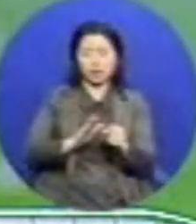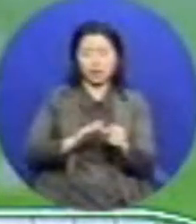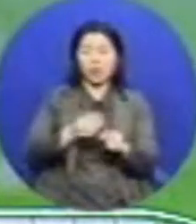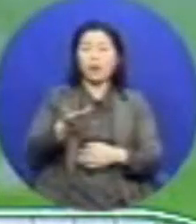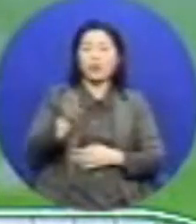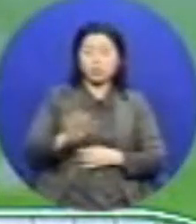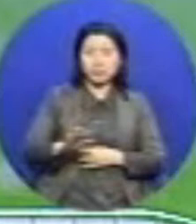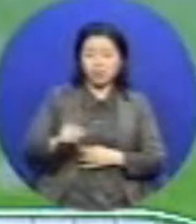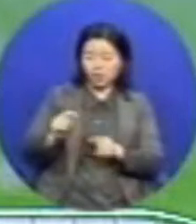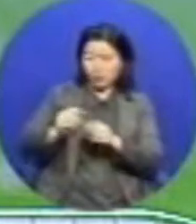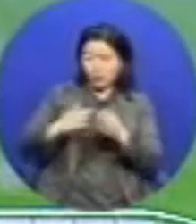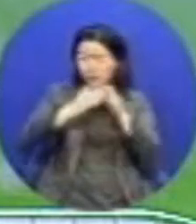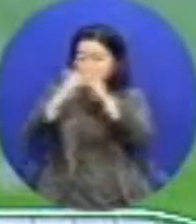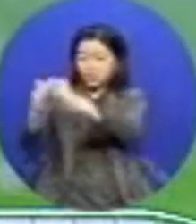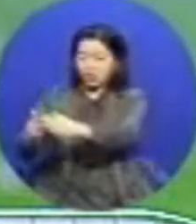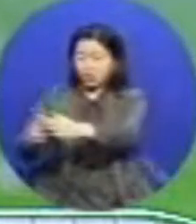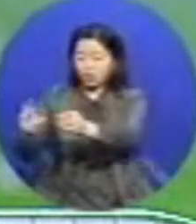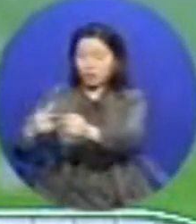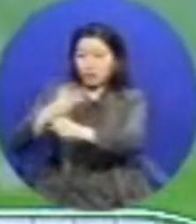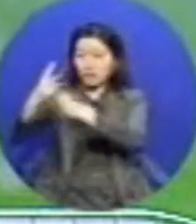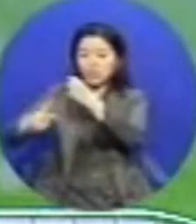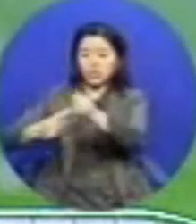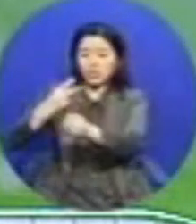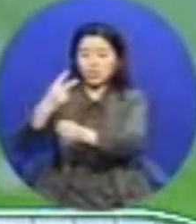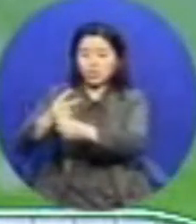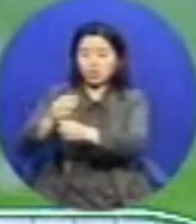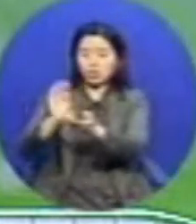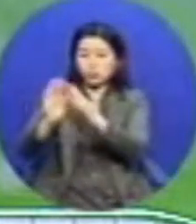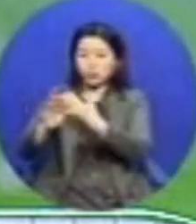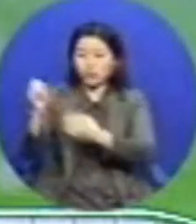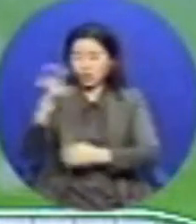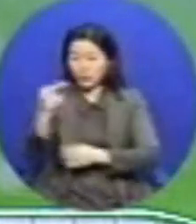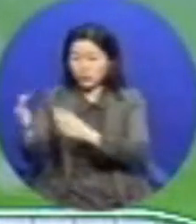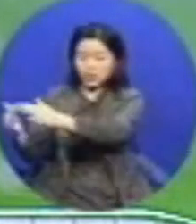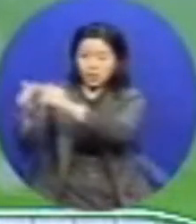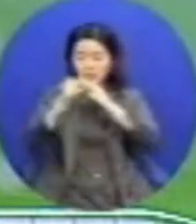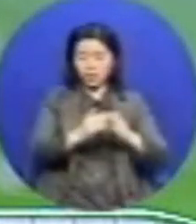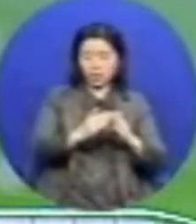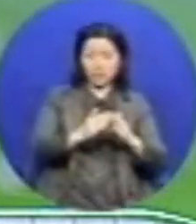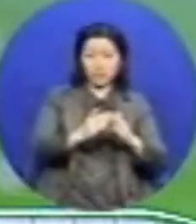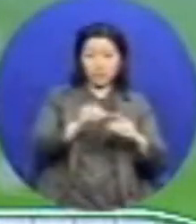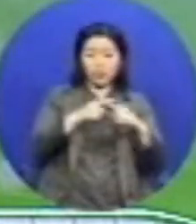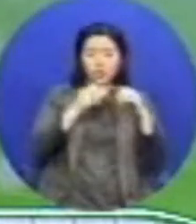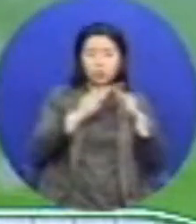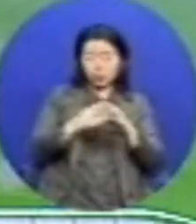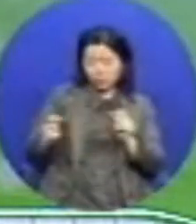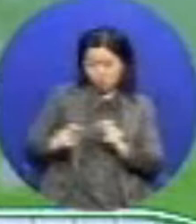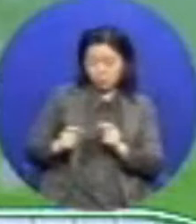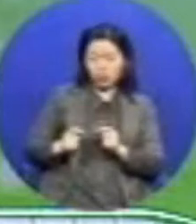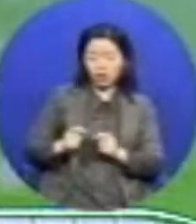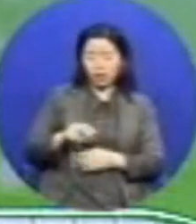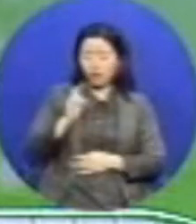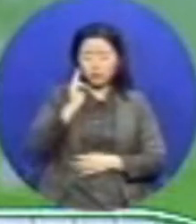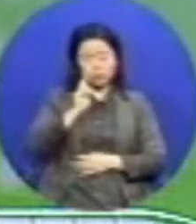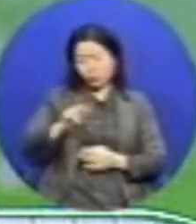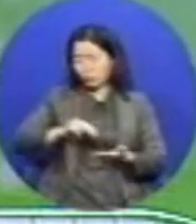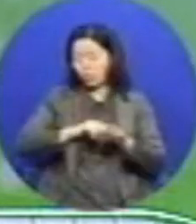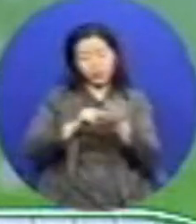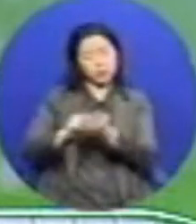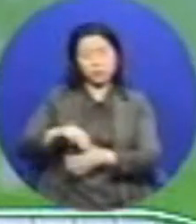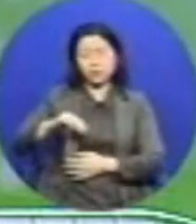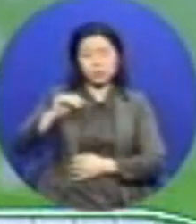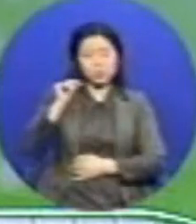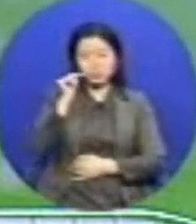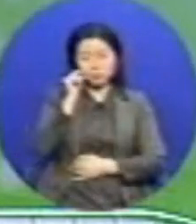년 지나서 교회의 옆으로 다시 오셔 때요 너무 외로워서 못 살겠다며 해서